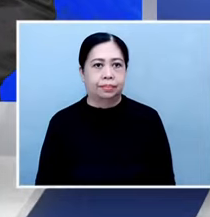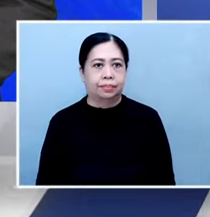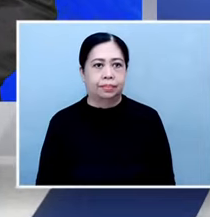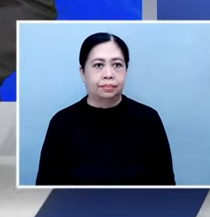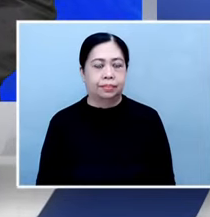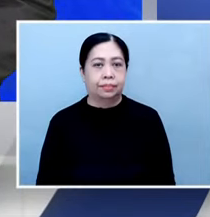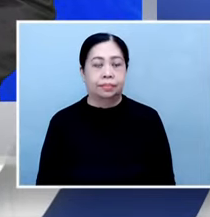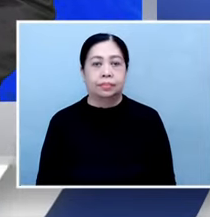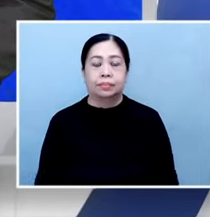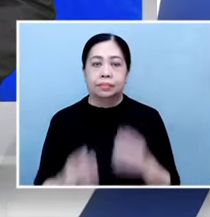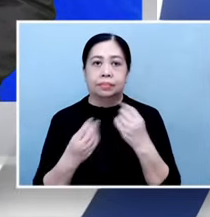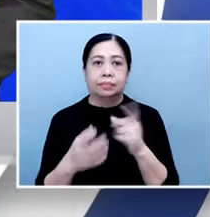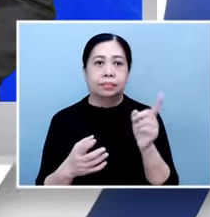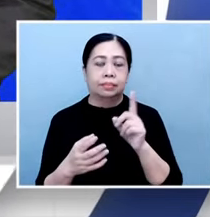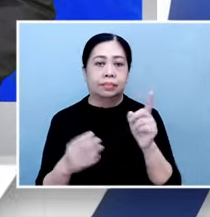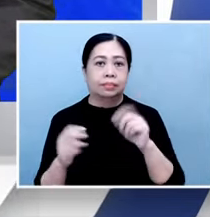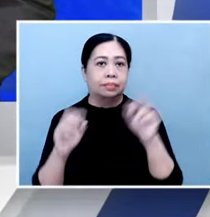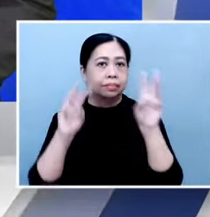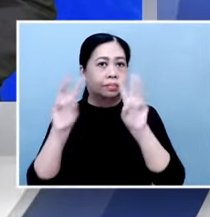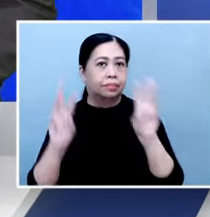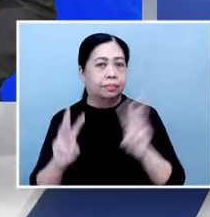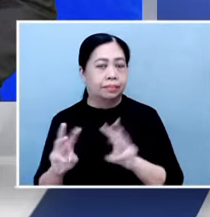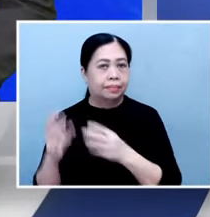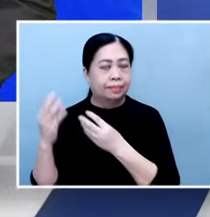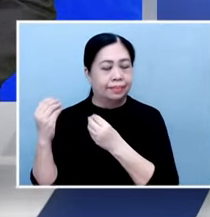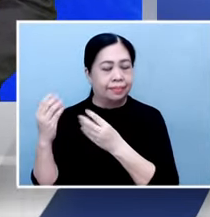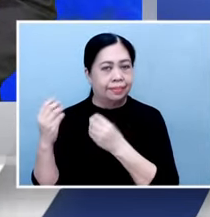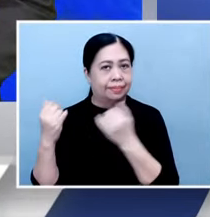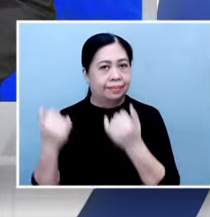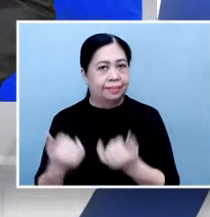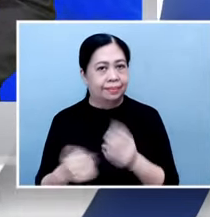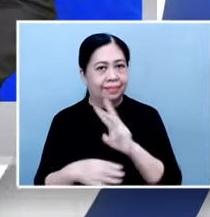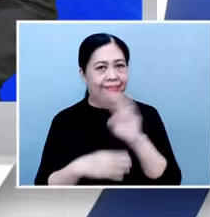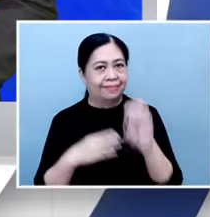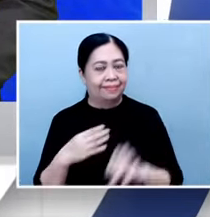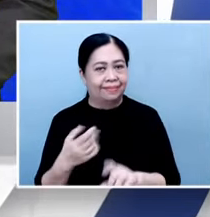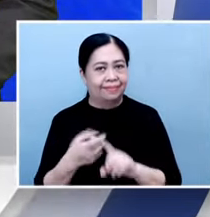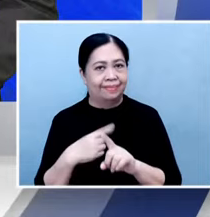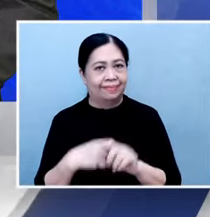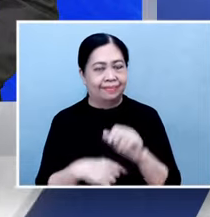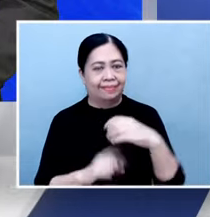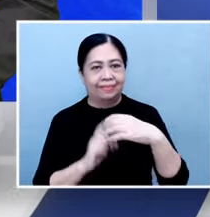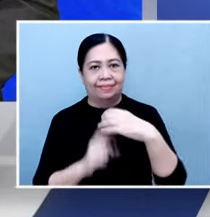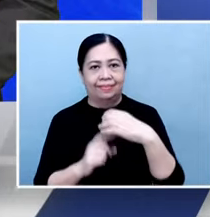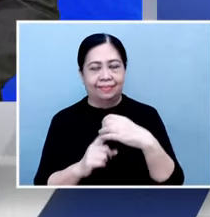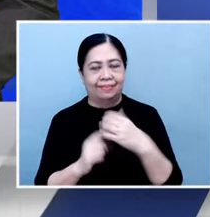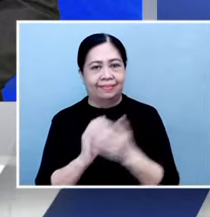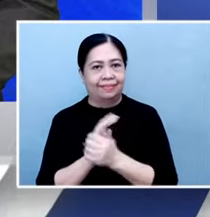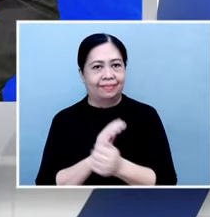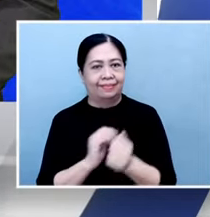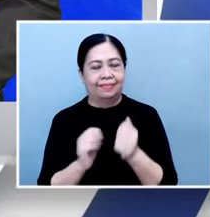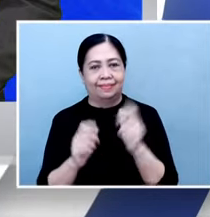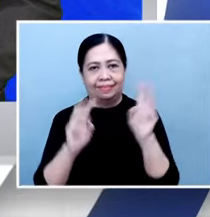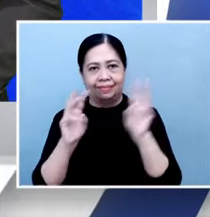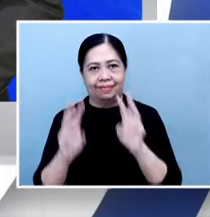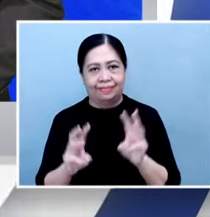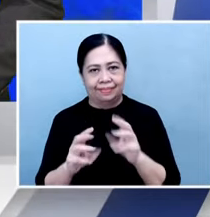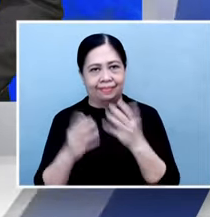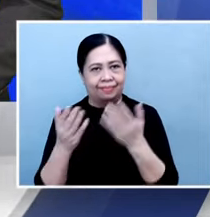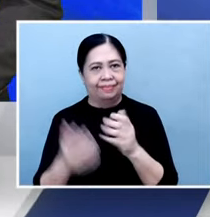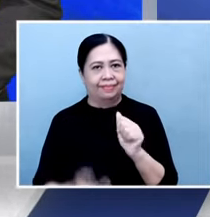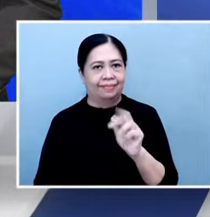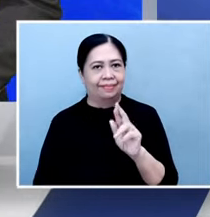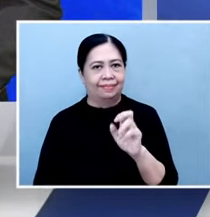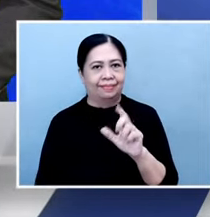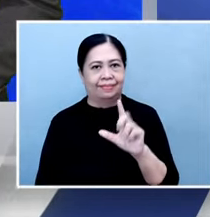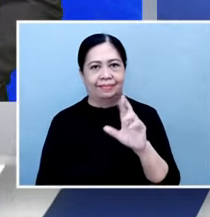At alamin natin ang magiging lagay po ng panahon ngayong weekend mula kay ABS-CBN resident meteorologist Ariel